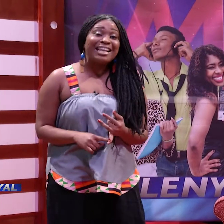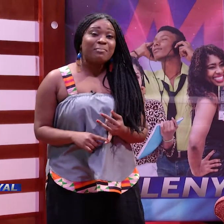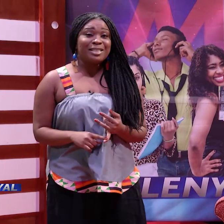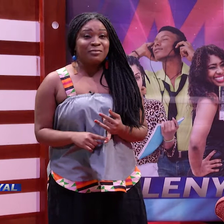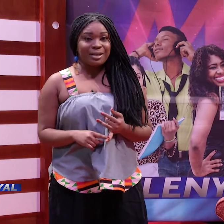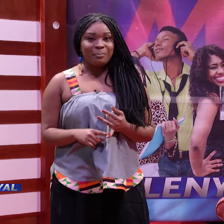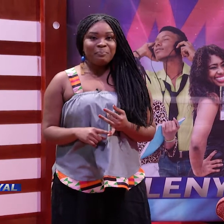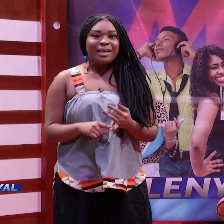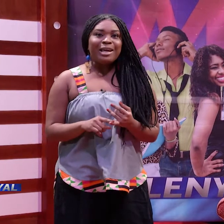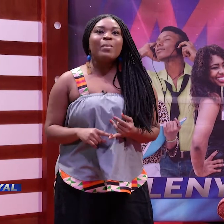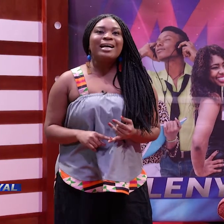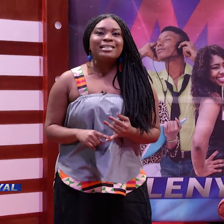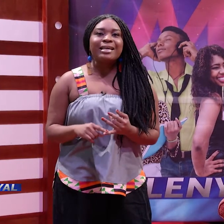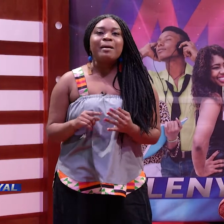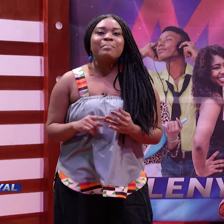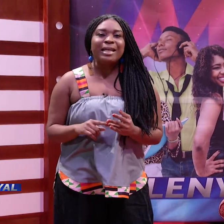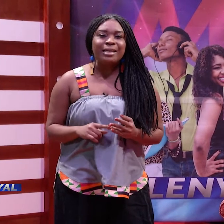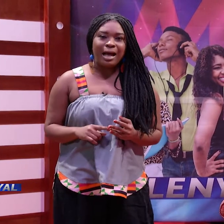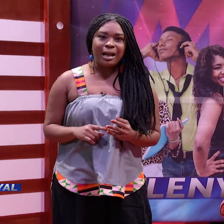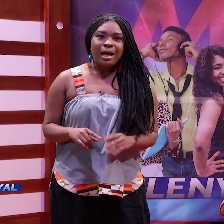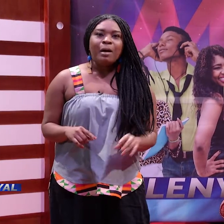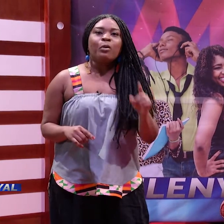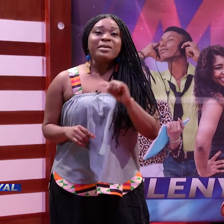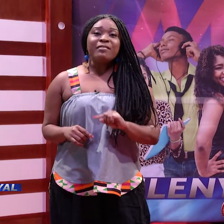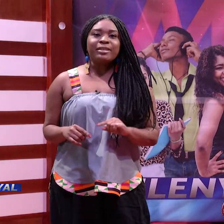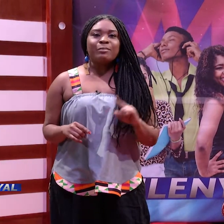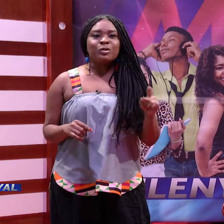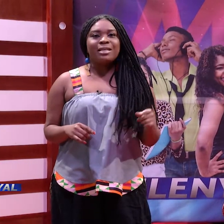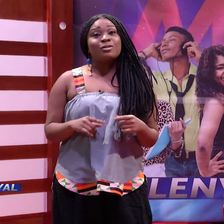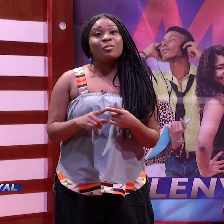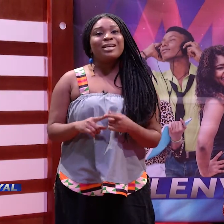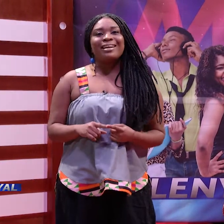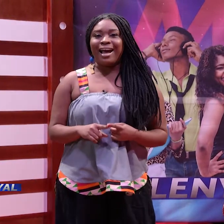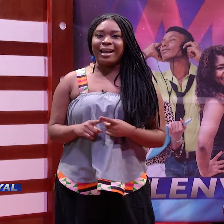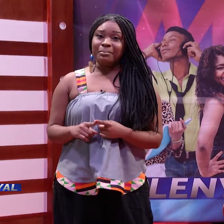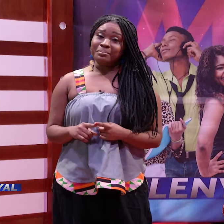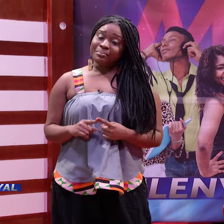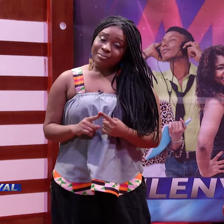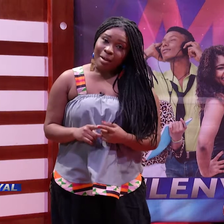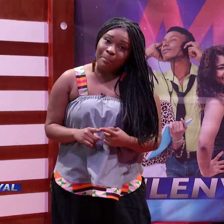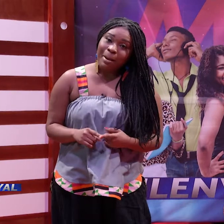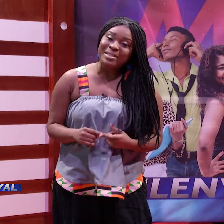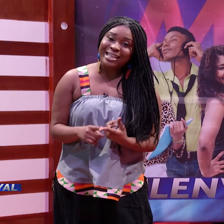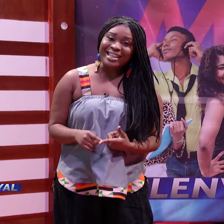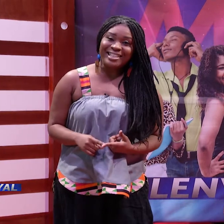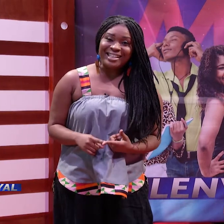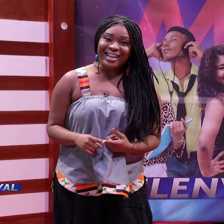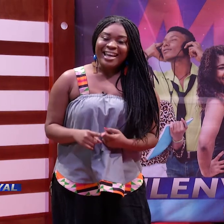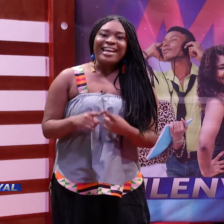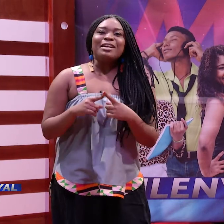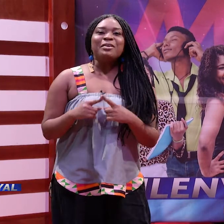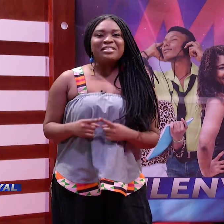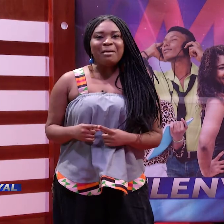branché Télépacifique et on branché Millennial. Premier invité, je dis à son monde qui est dans Kaela. Mbap dit qui est